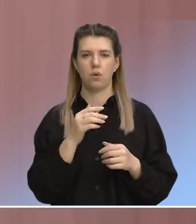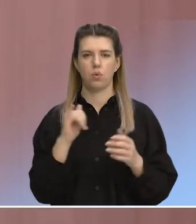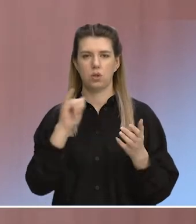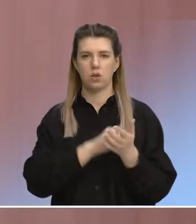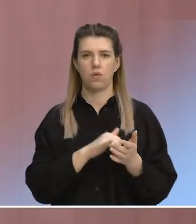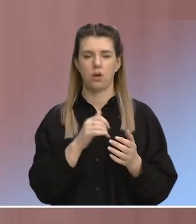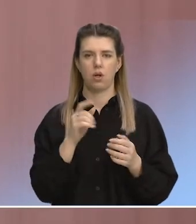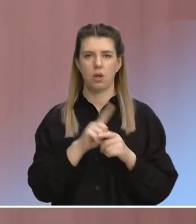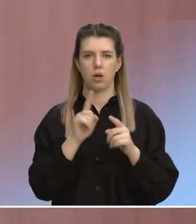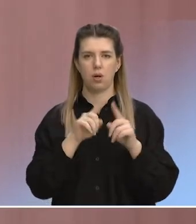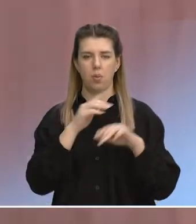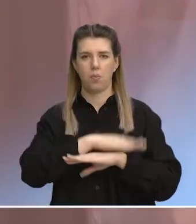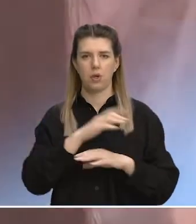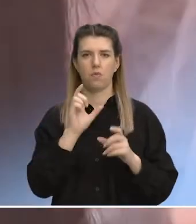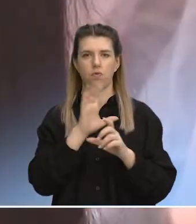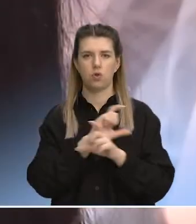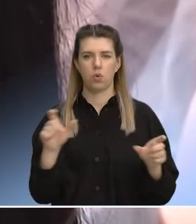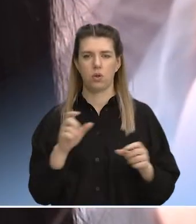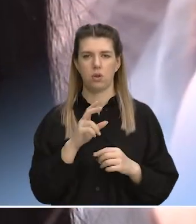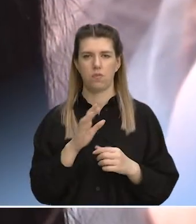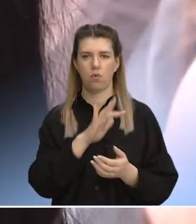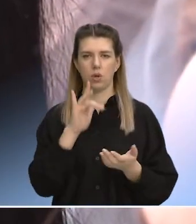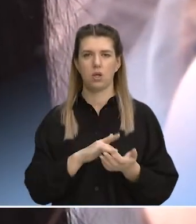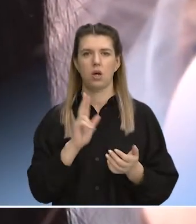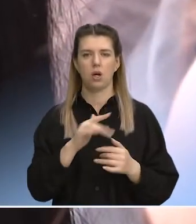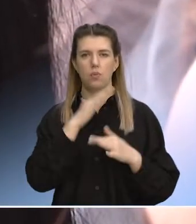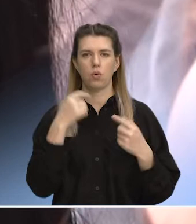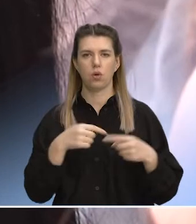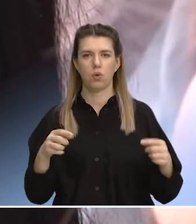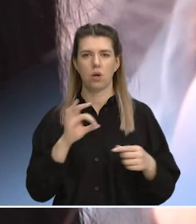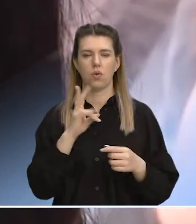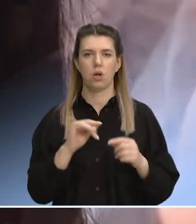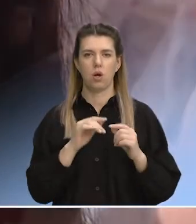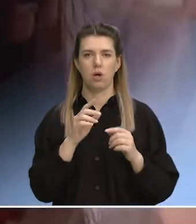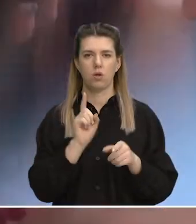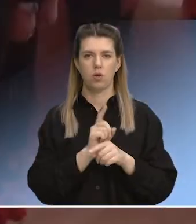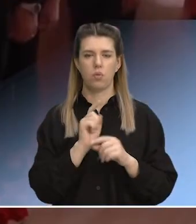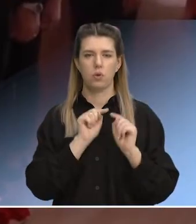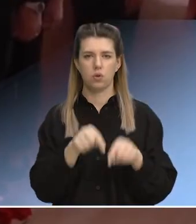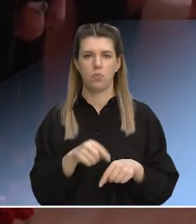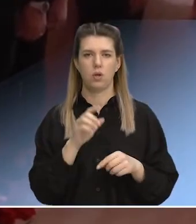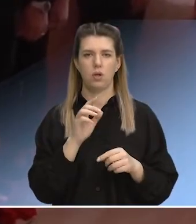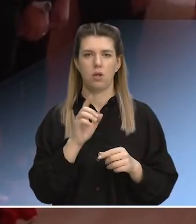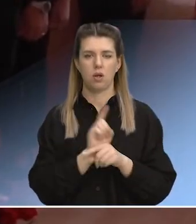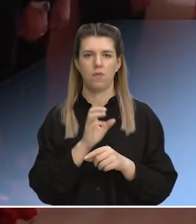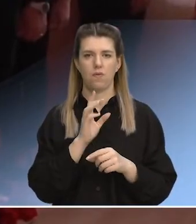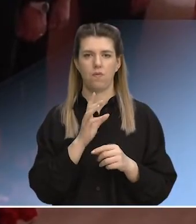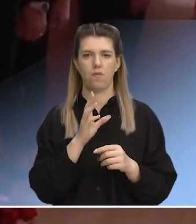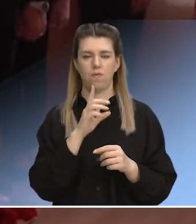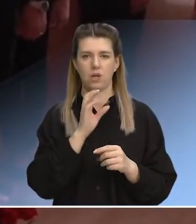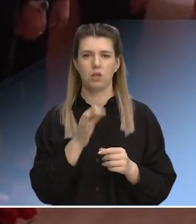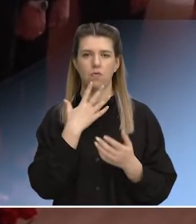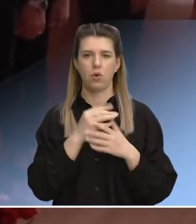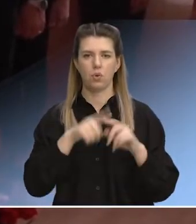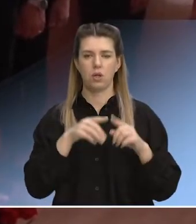честь установлены именные парты героев в школах этих городов. Как и многие другие, они поступили на службу, присягнув на верность своей